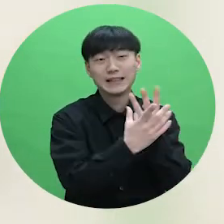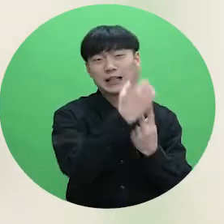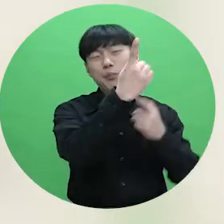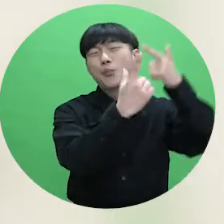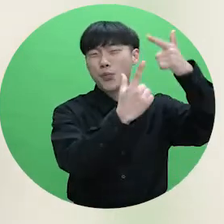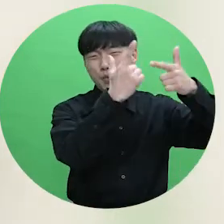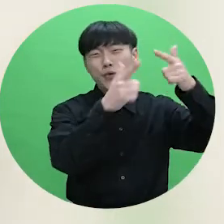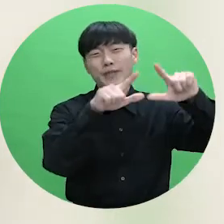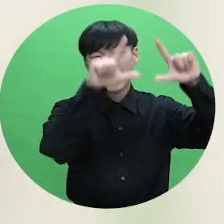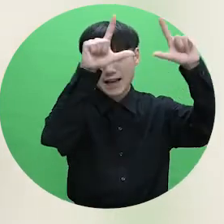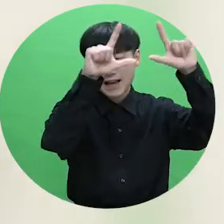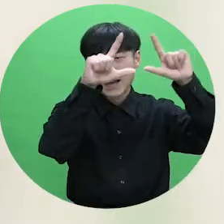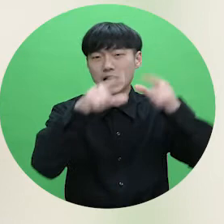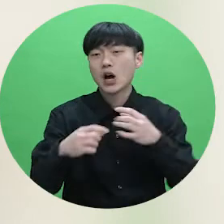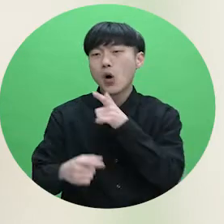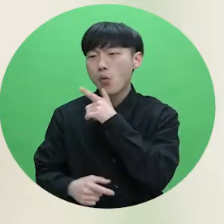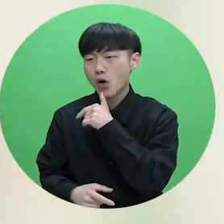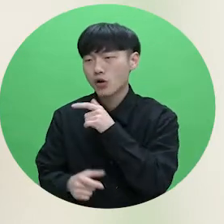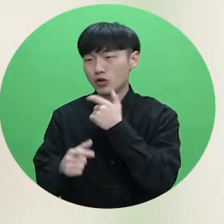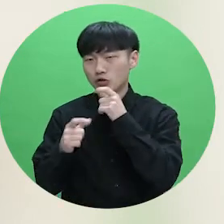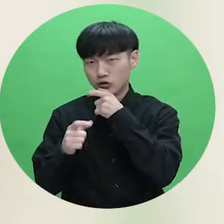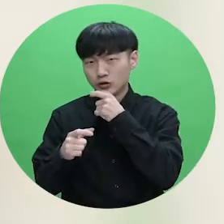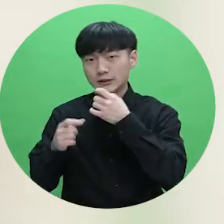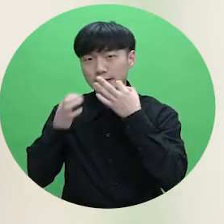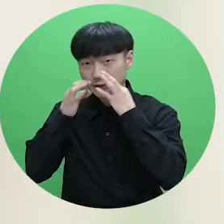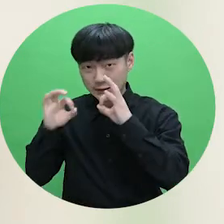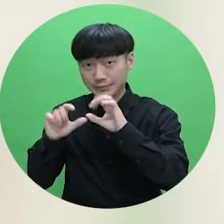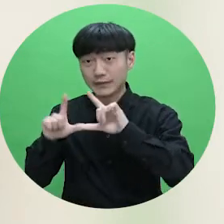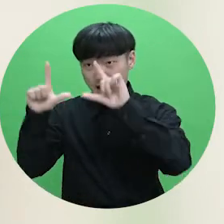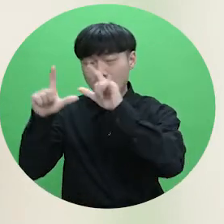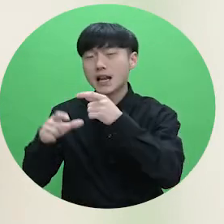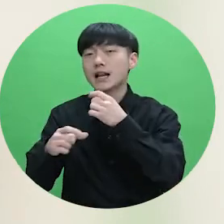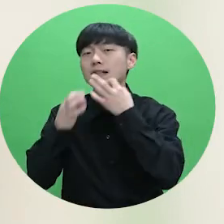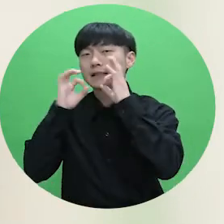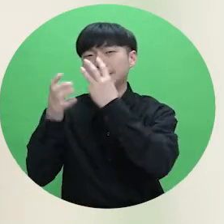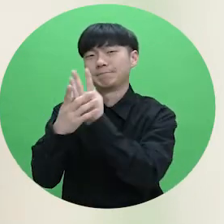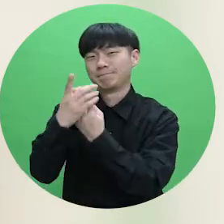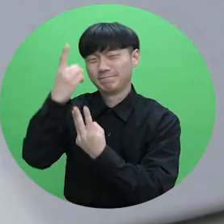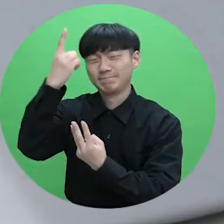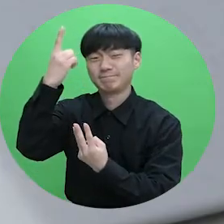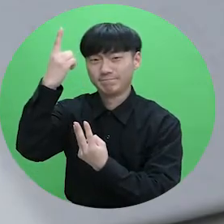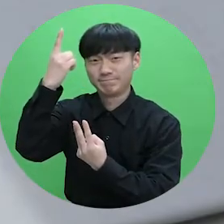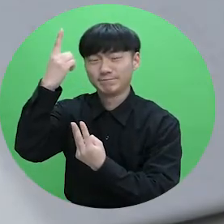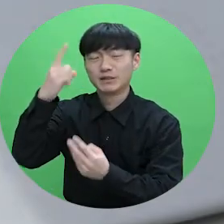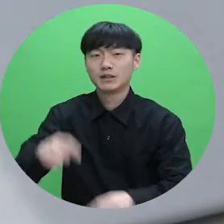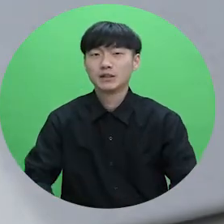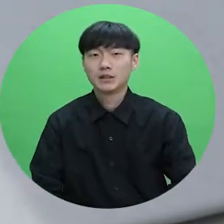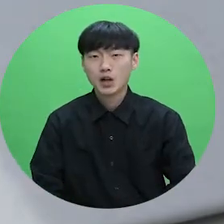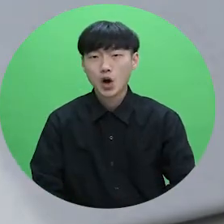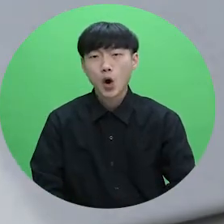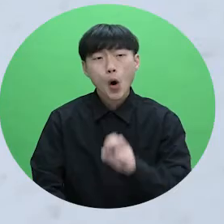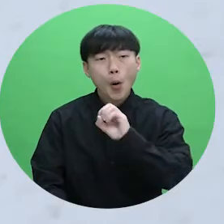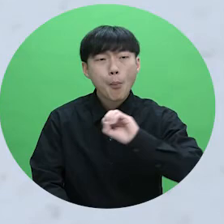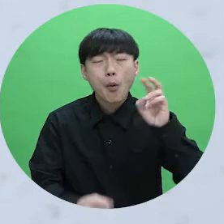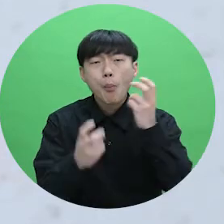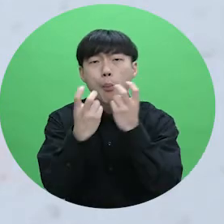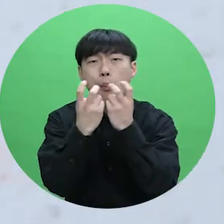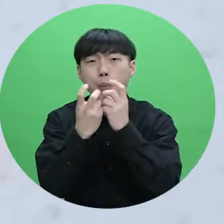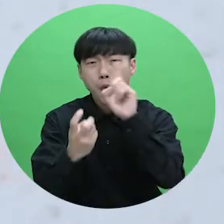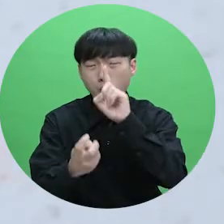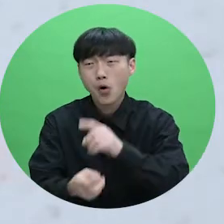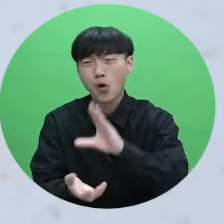월 수 금 지역은 금요일에 투명 패트병을 수 검으로 넣으면 되는데요 페트병을 배출 할 시에는